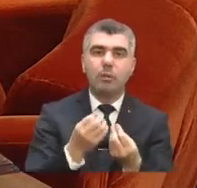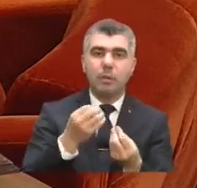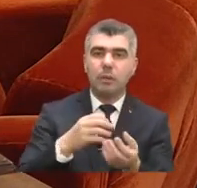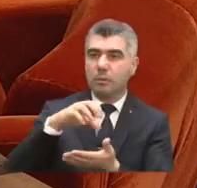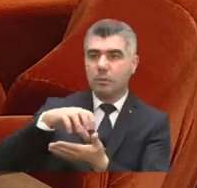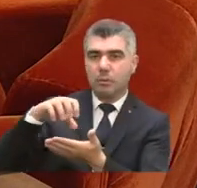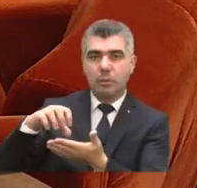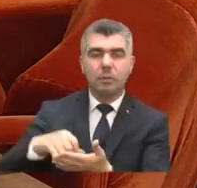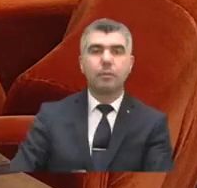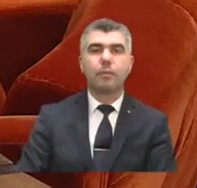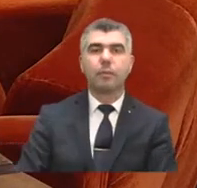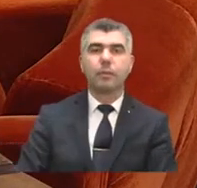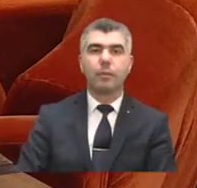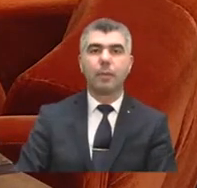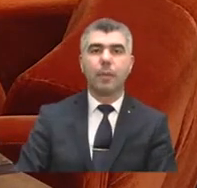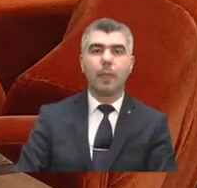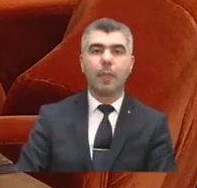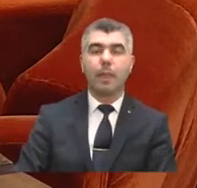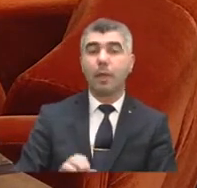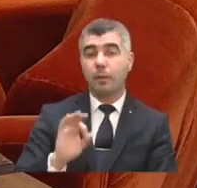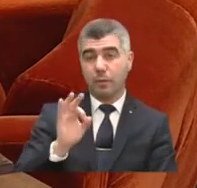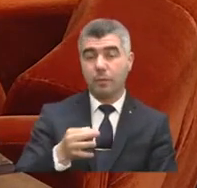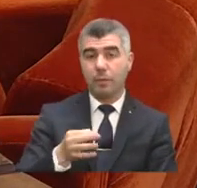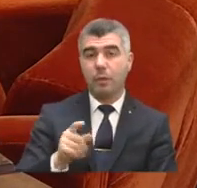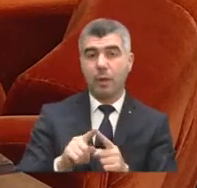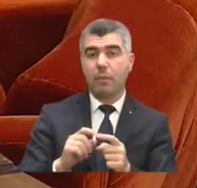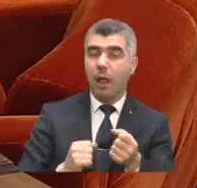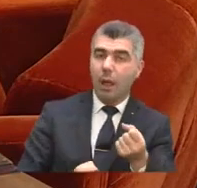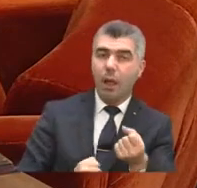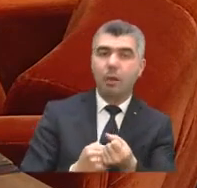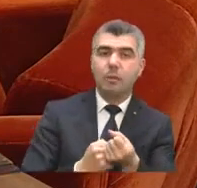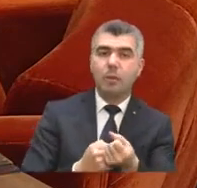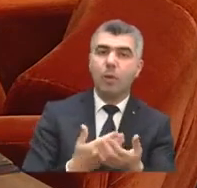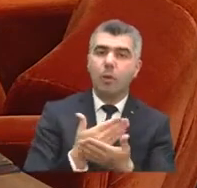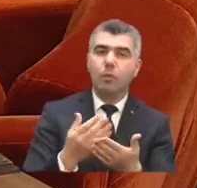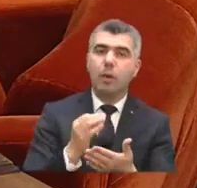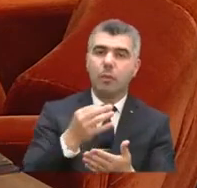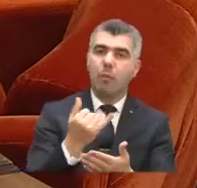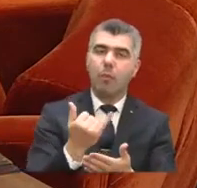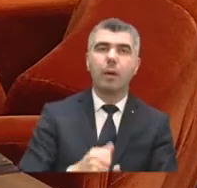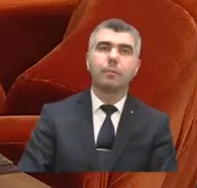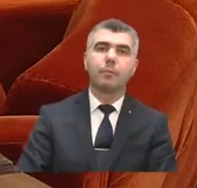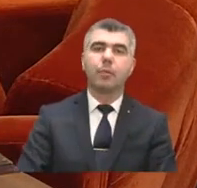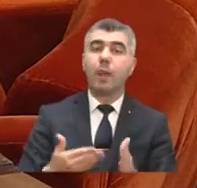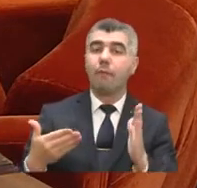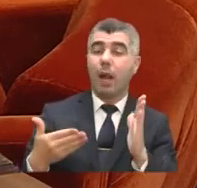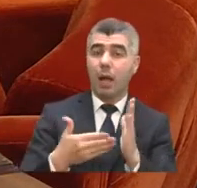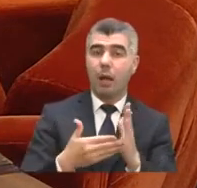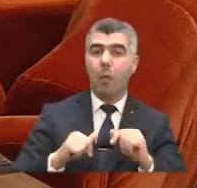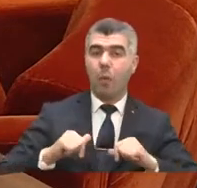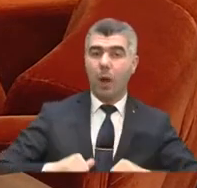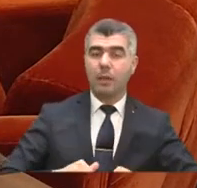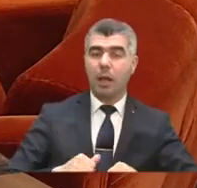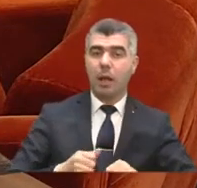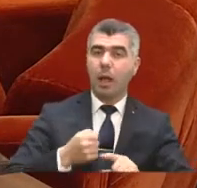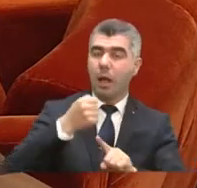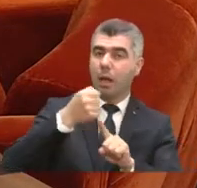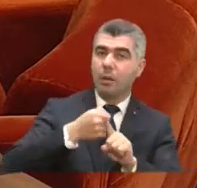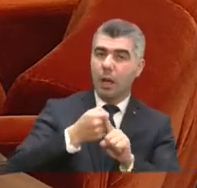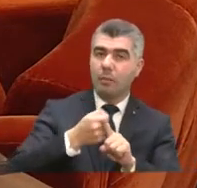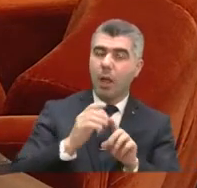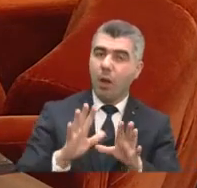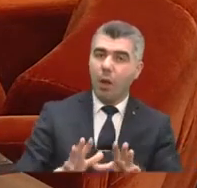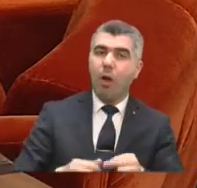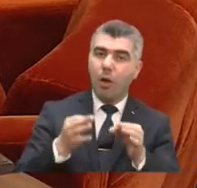المحلية، ونآمنوا بأنها غادي تساهم في تحسين الأداء في هذا المجال. وأخيرا تتعمل الوزارة حاليا على تقييم